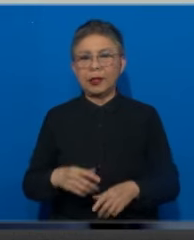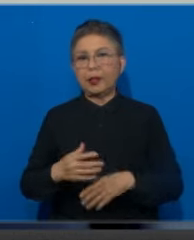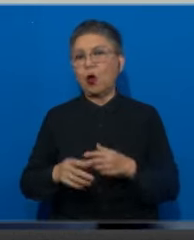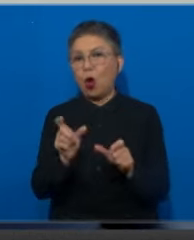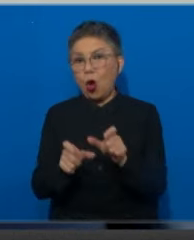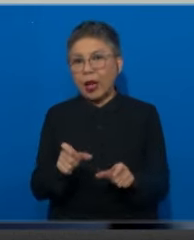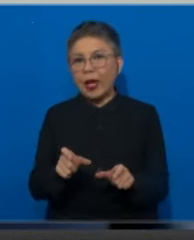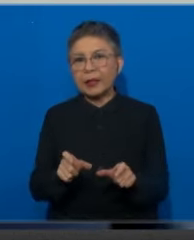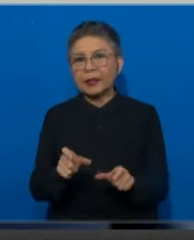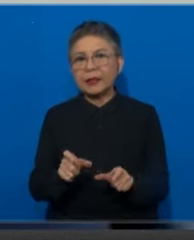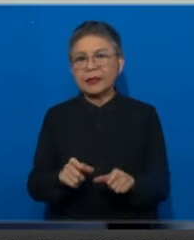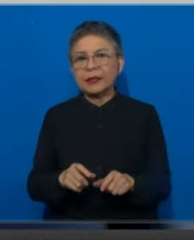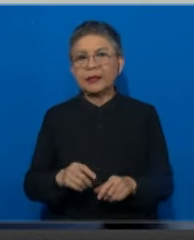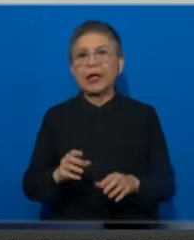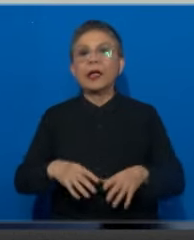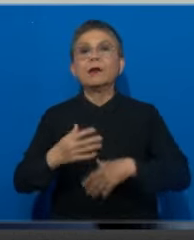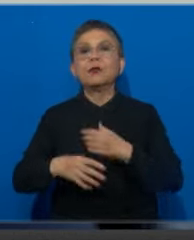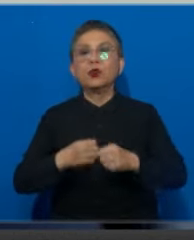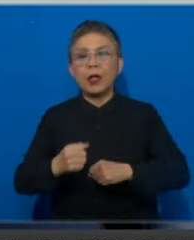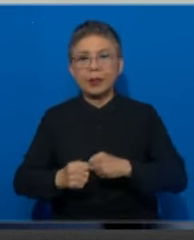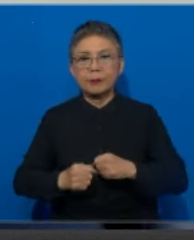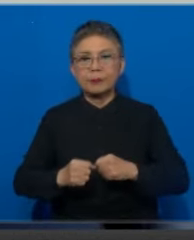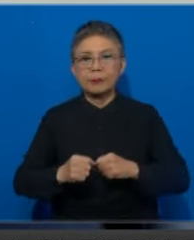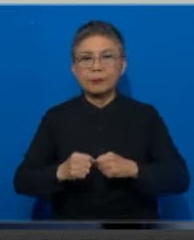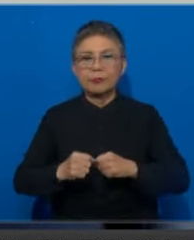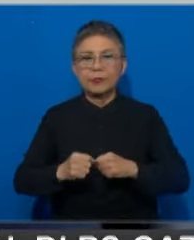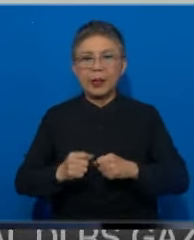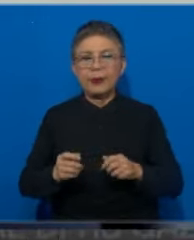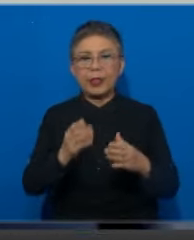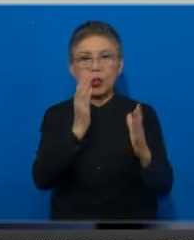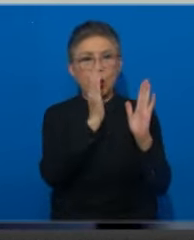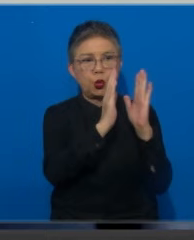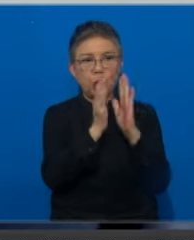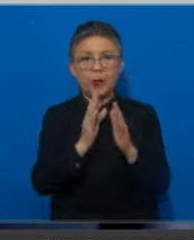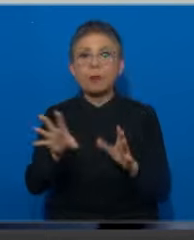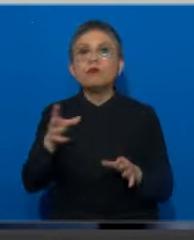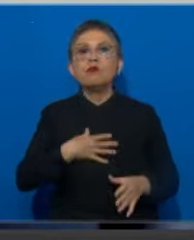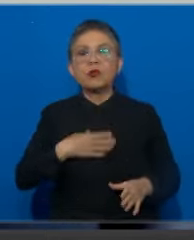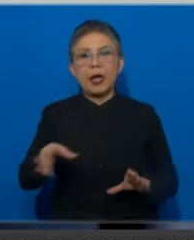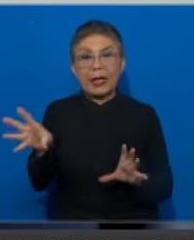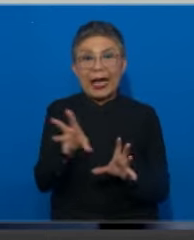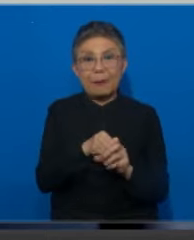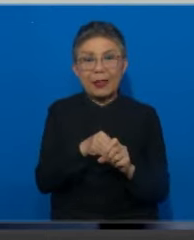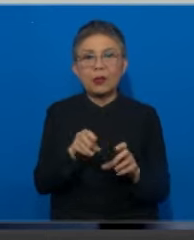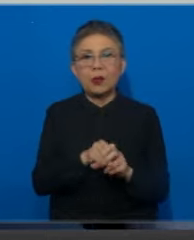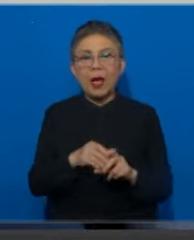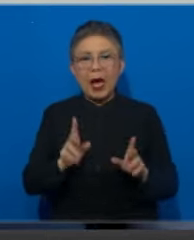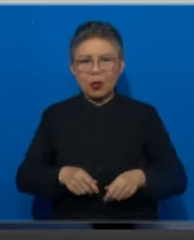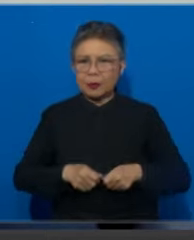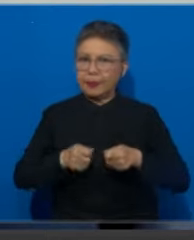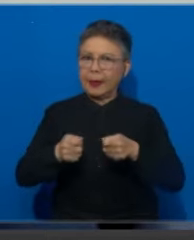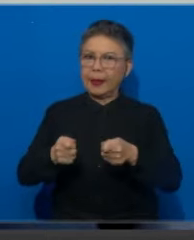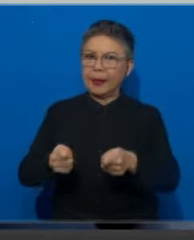ya atau si institusi yang menguasai dokumen itu atau rekaman itu dia harus memberikan